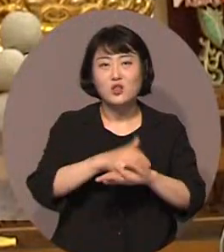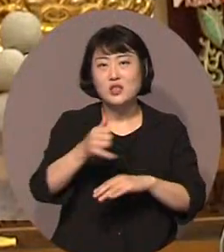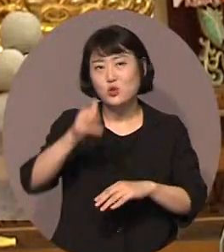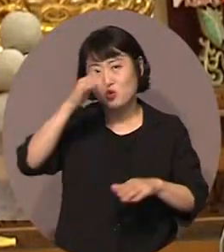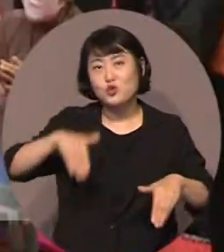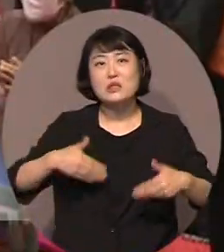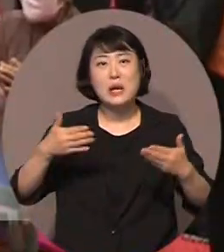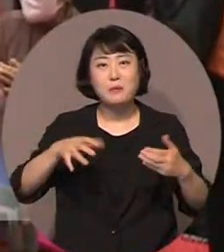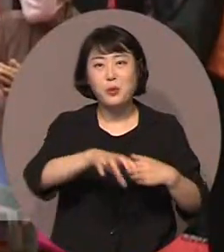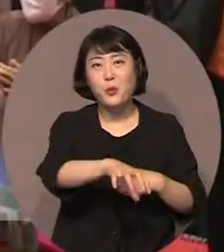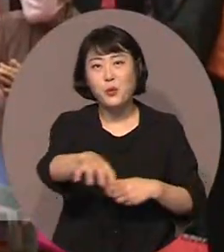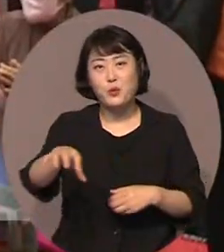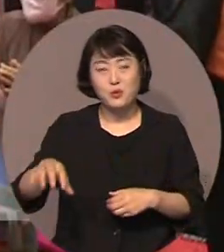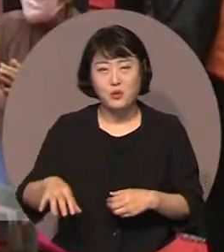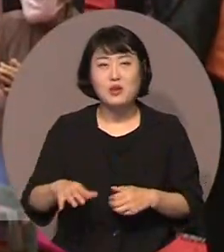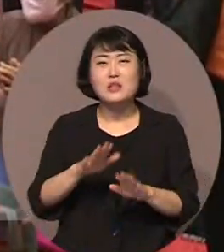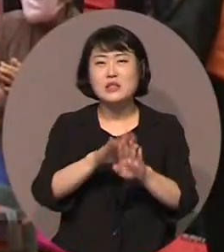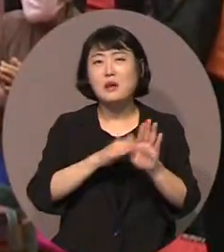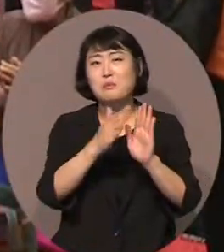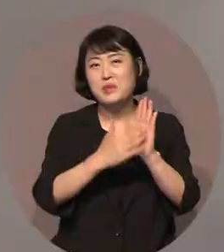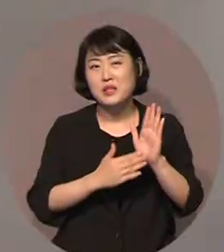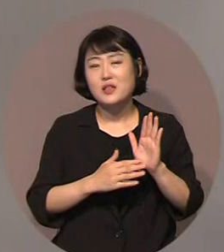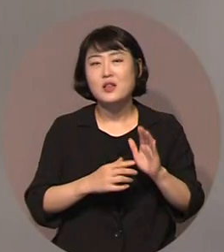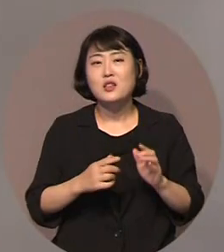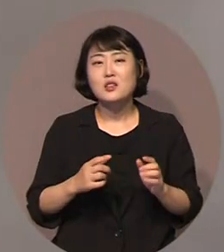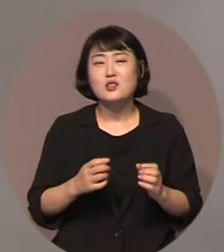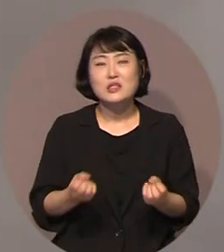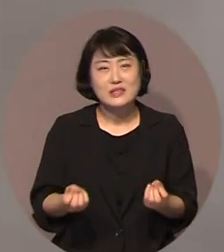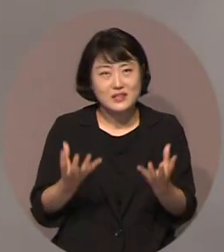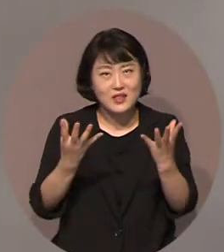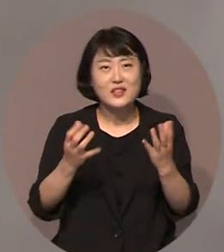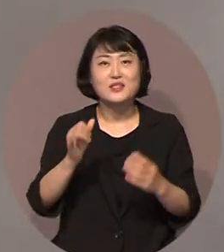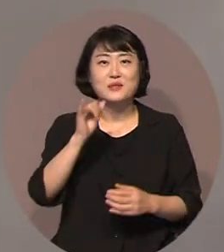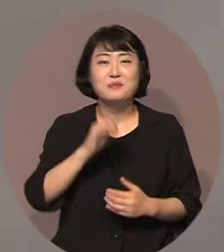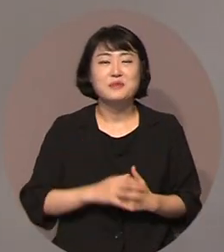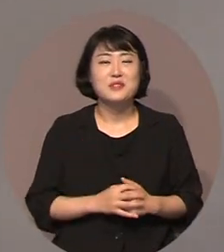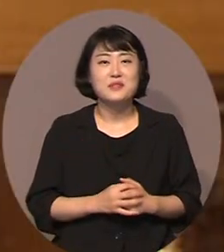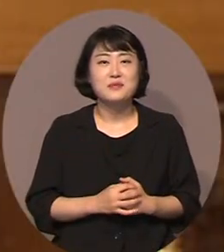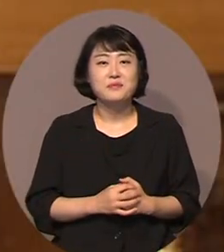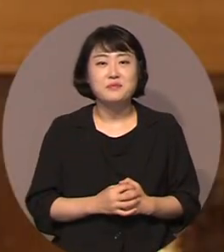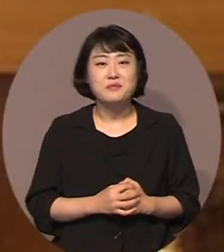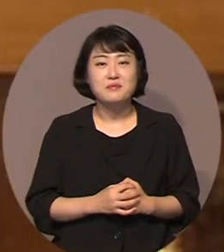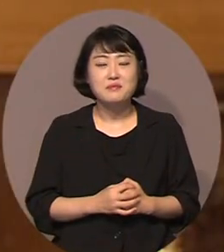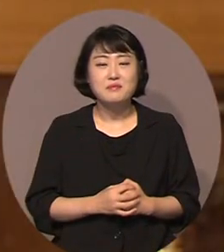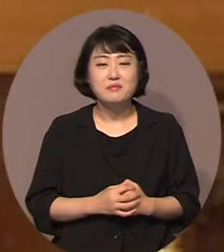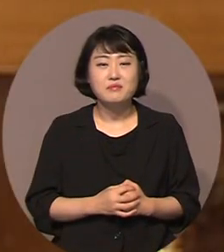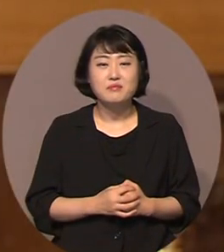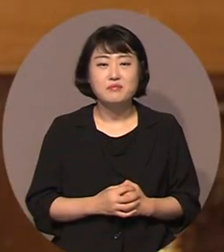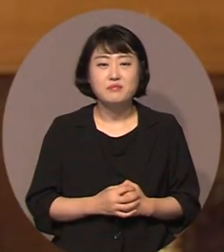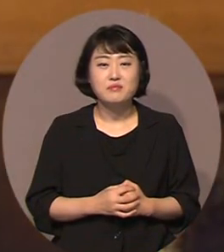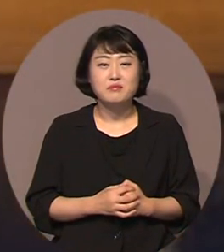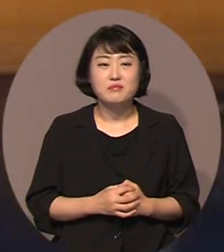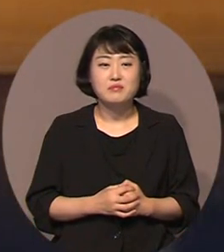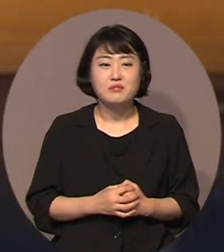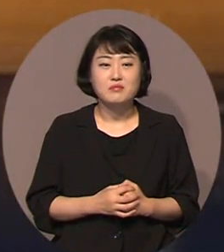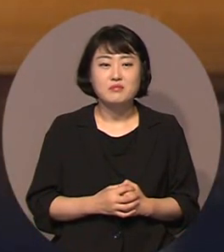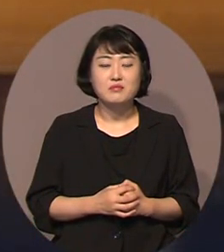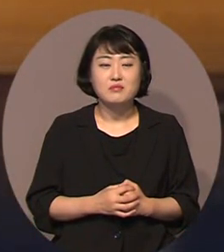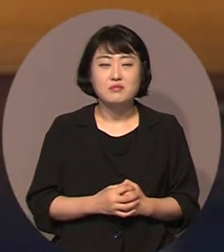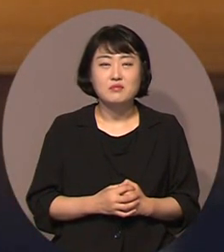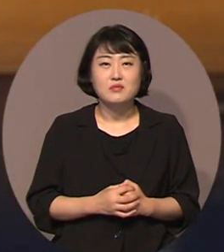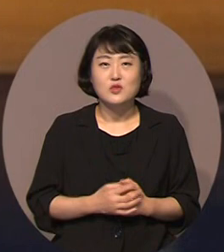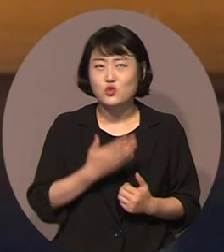탄생을 축하하고 자비로움을 되새기는 봉축 법요식이 열렸습니다. 일대사 인연으로